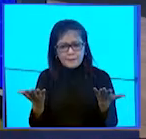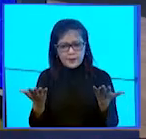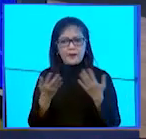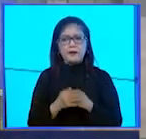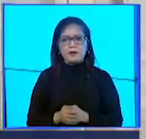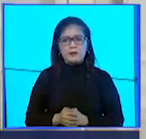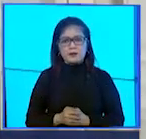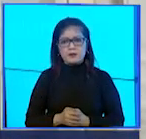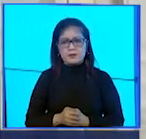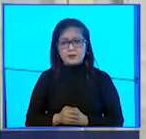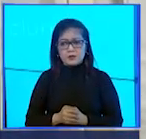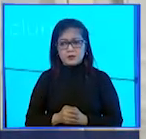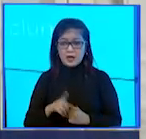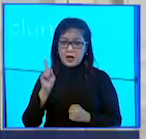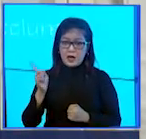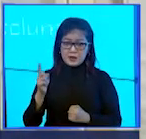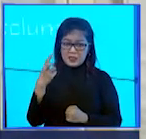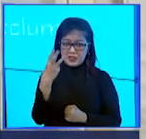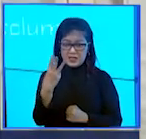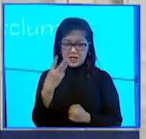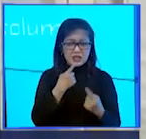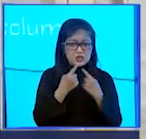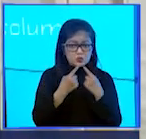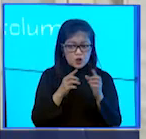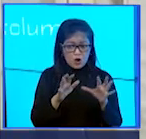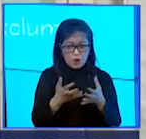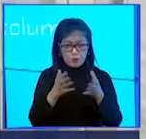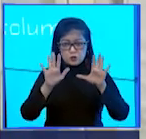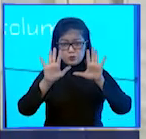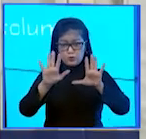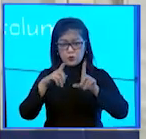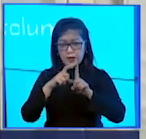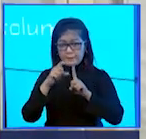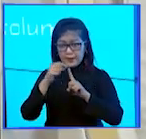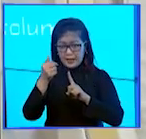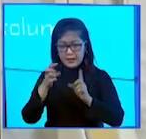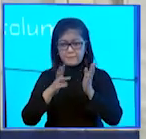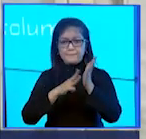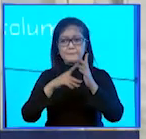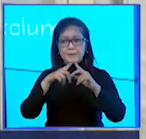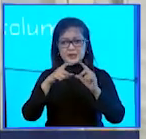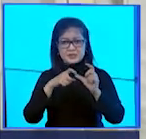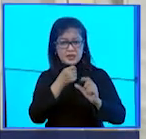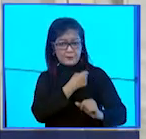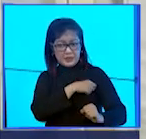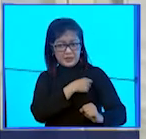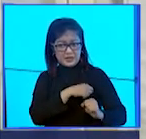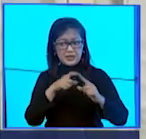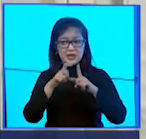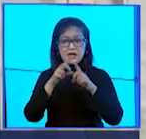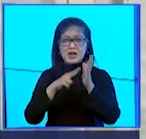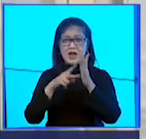oh ya ada tiga hal yang akan dibahas komisi 10 dengan emas menteri nadiem Makarim yang pertama adalah yang terkait dengan pendidikan